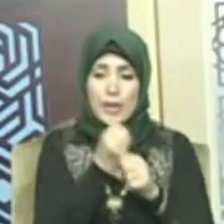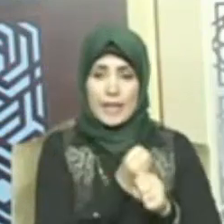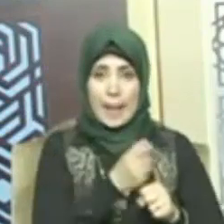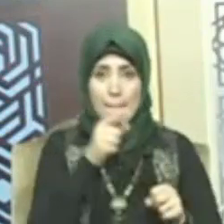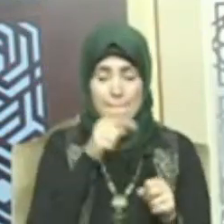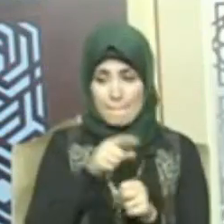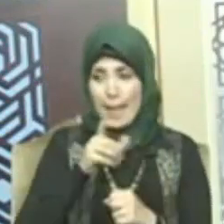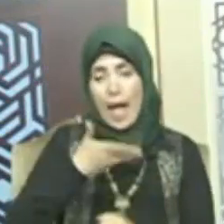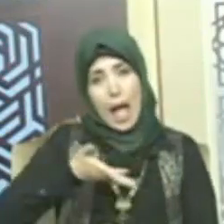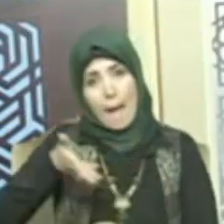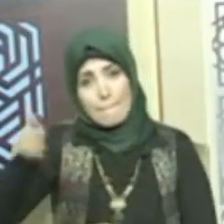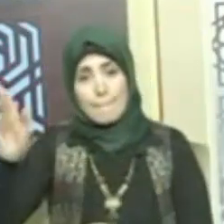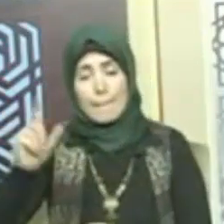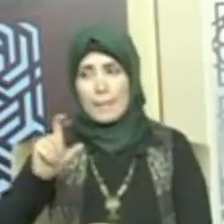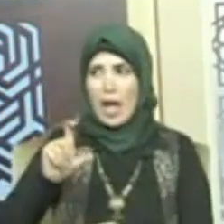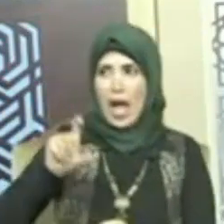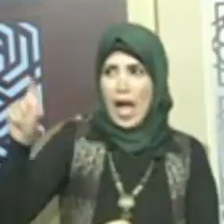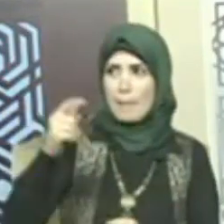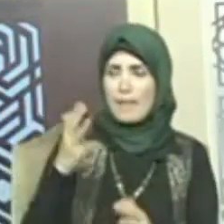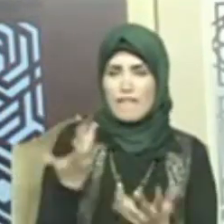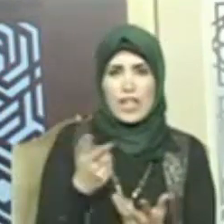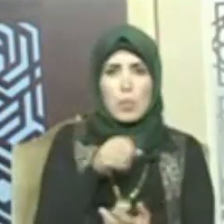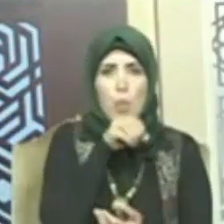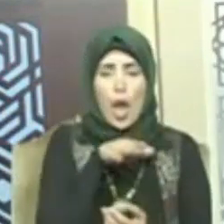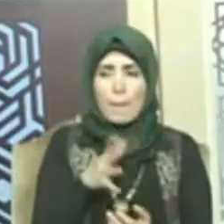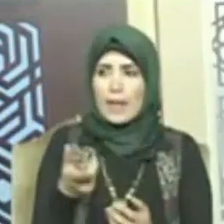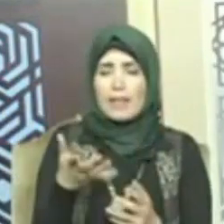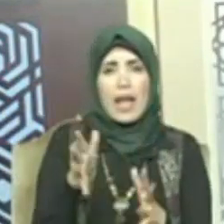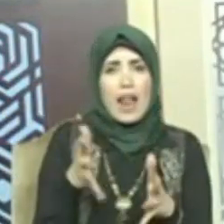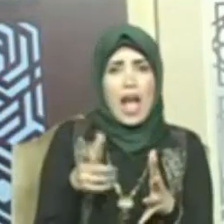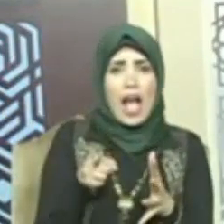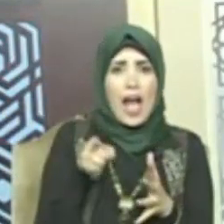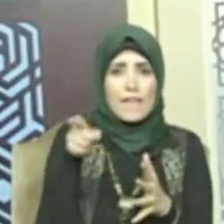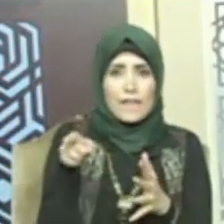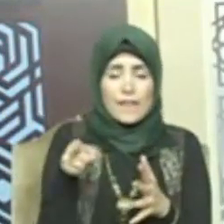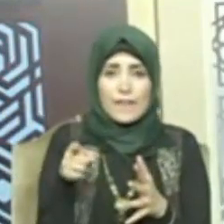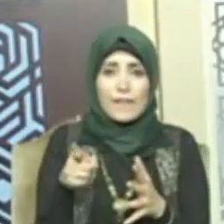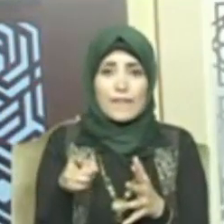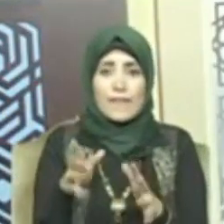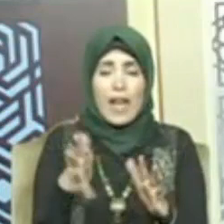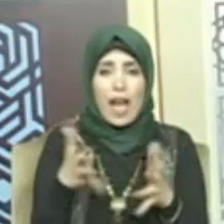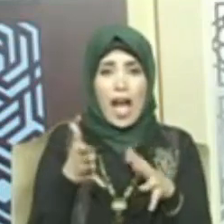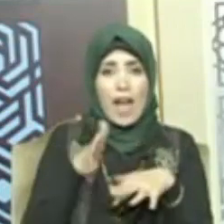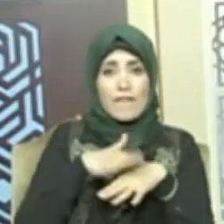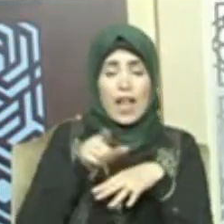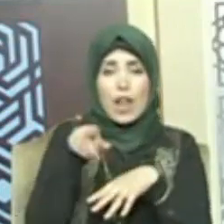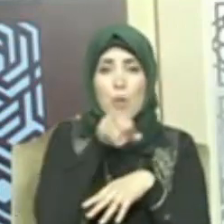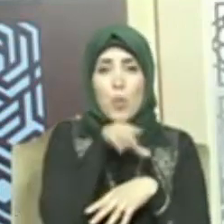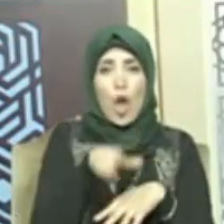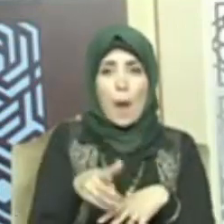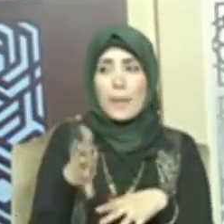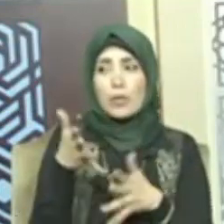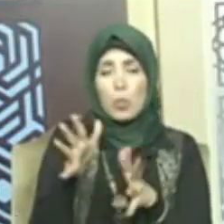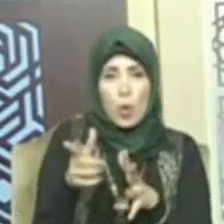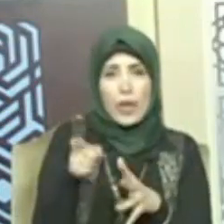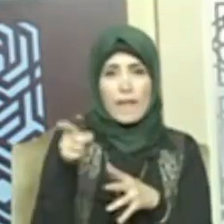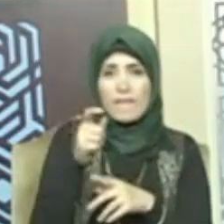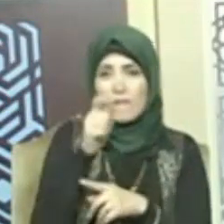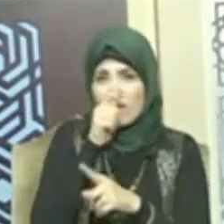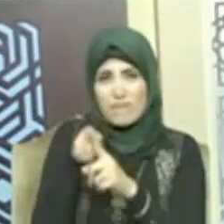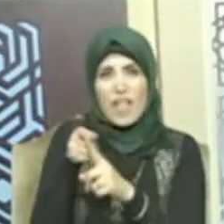عنا، فخشينا أن يكون قد اقتطع دوننا أو أصابه